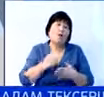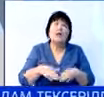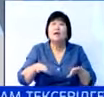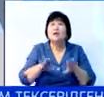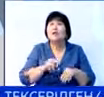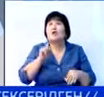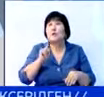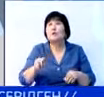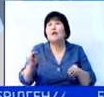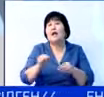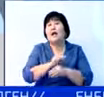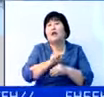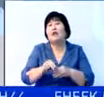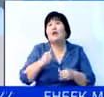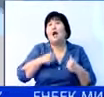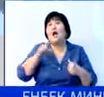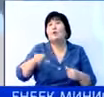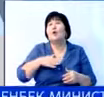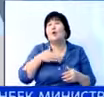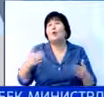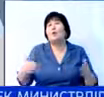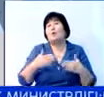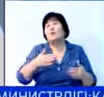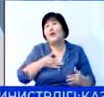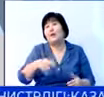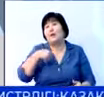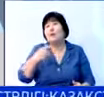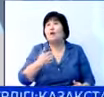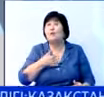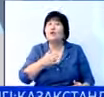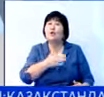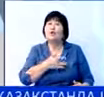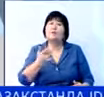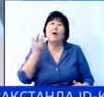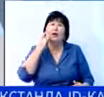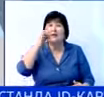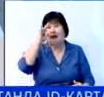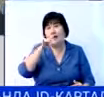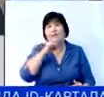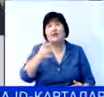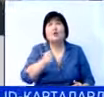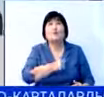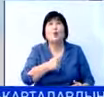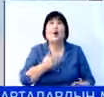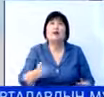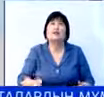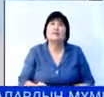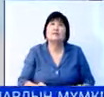де осындағы тәрбиеші апайларыма да көп-көп рахмет айтамын. Менің жүрегім әрдайым қазақ деп соғады.